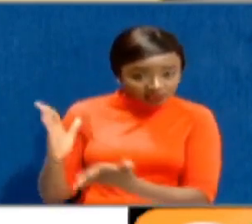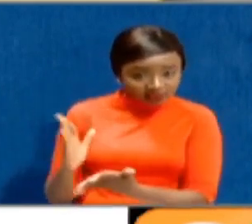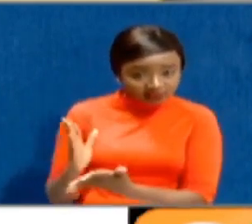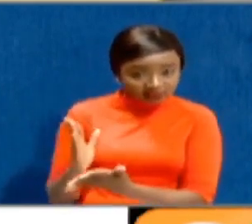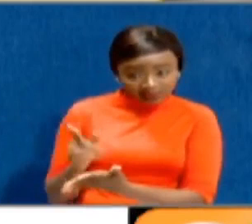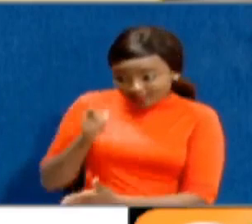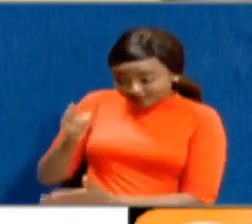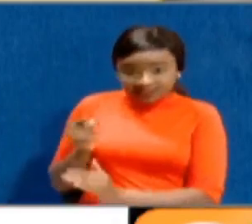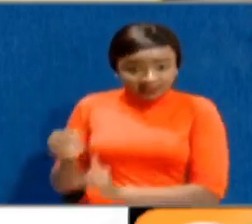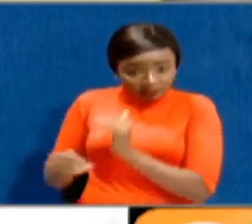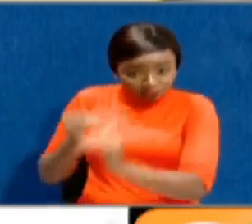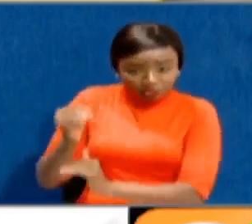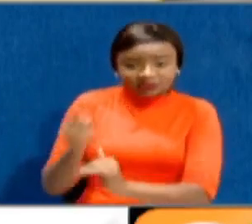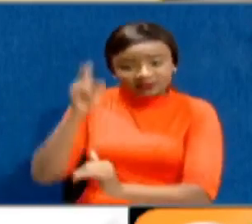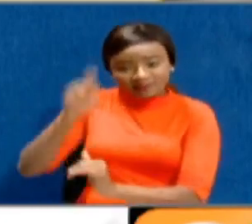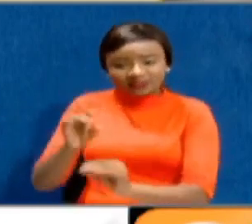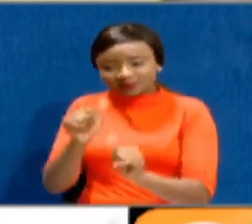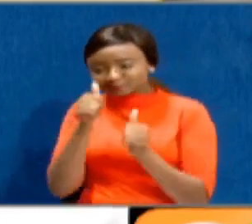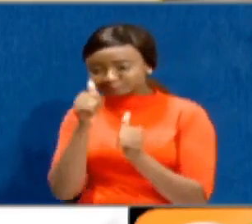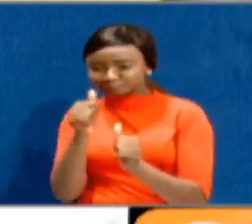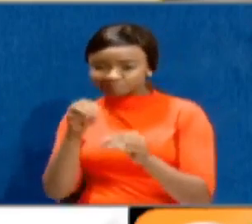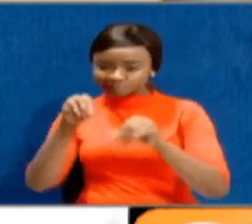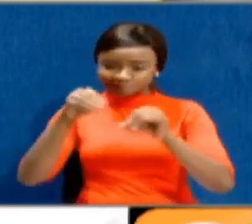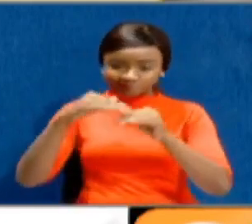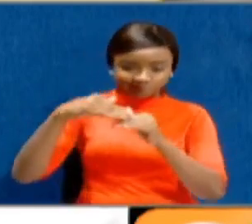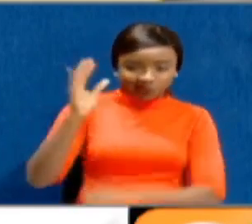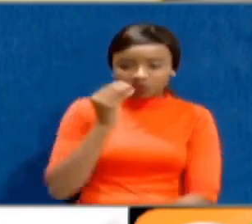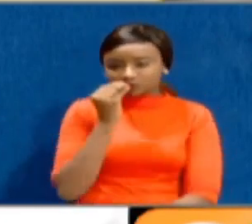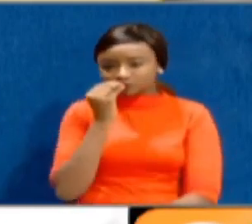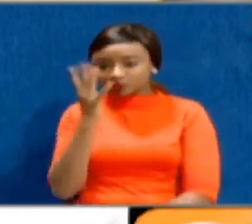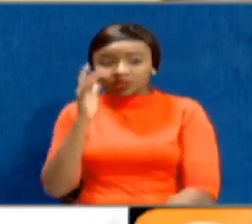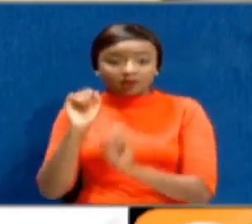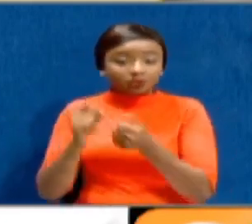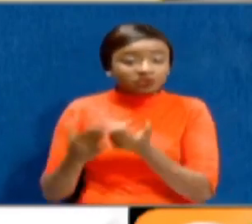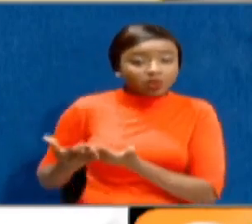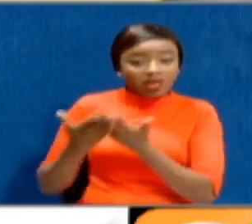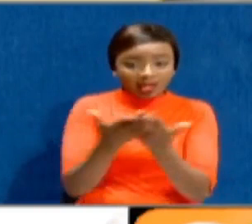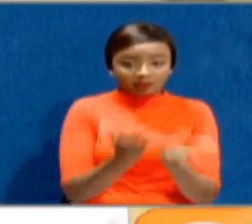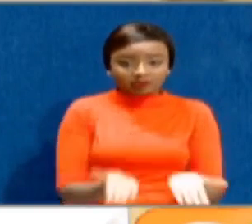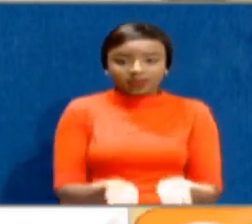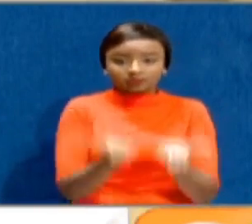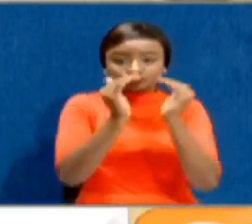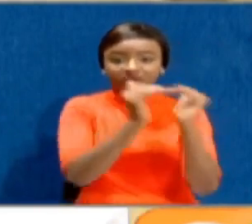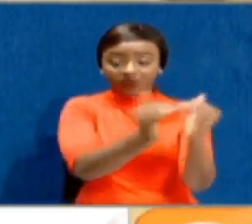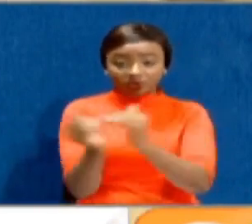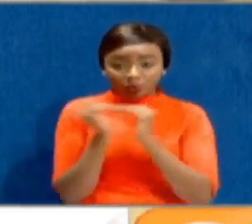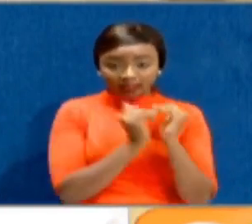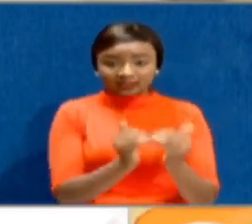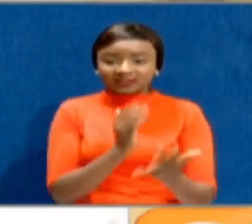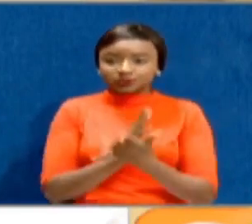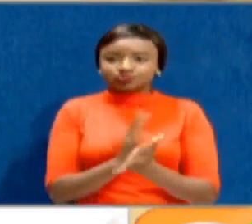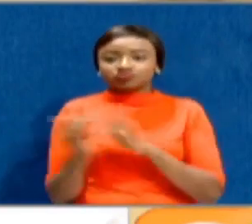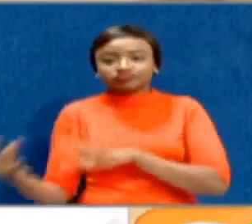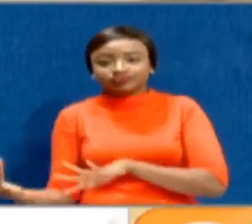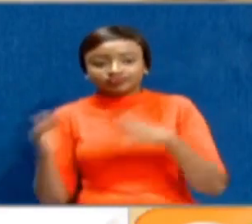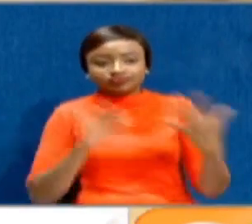mamlaka, formula ambayo lazima ikuwe ni bora, formula ambayo itaweza kupromote usawa. Hukuvuta ni